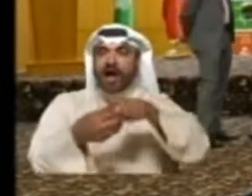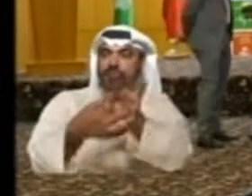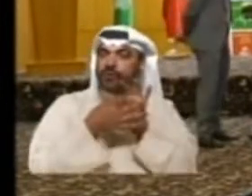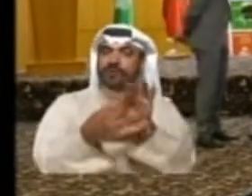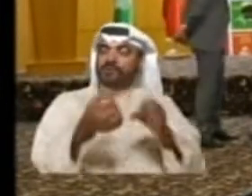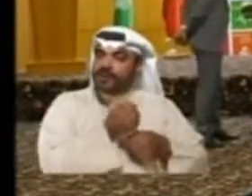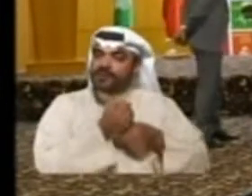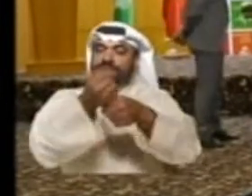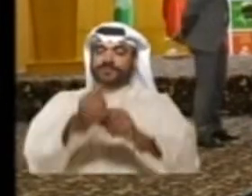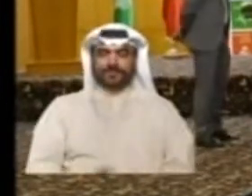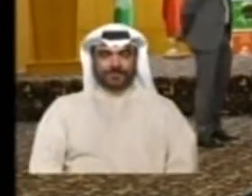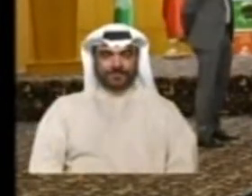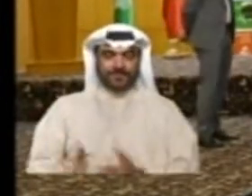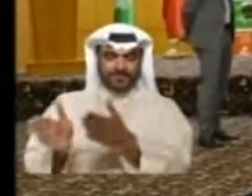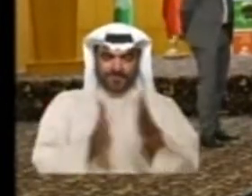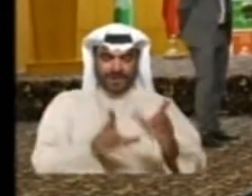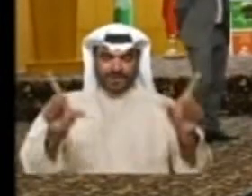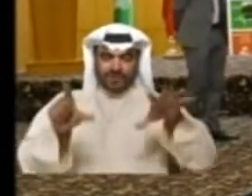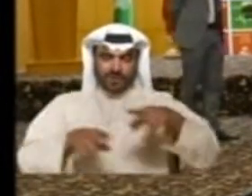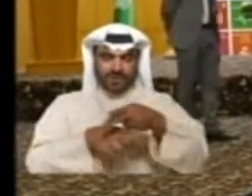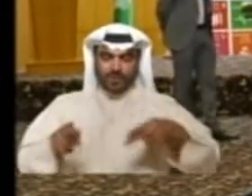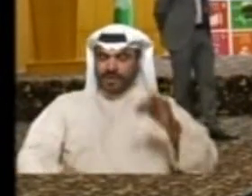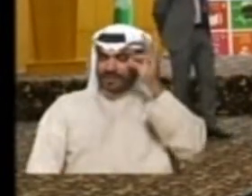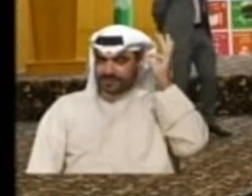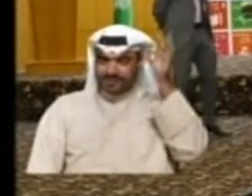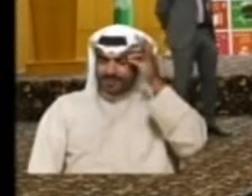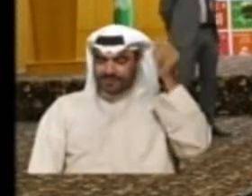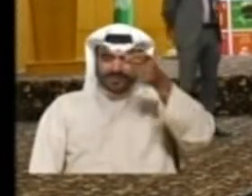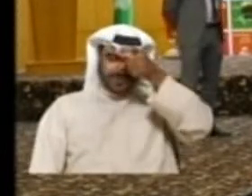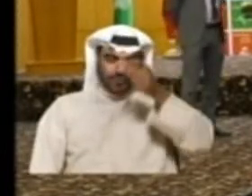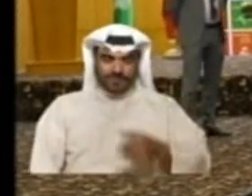التنموية عربيا. ناجح المساوي، تلفزيون دولة الكويت، تونس.